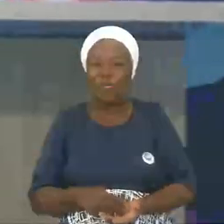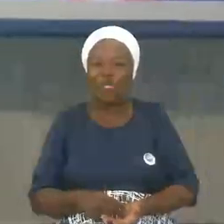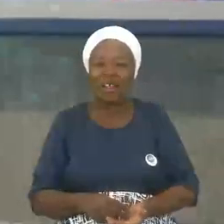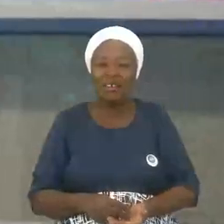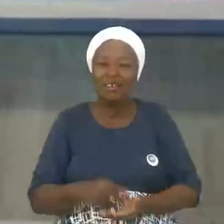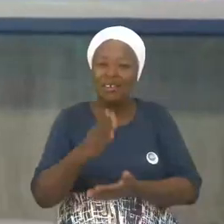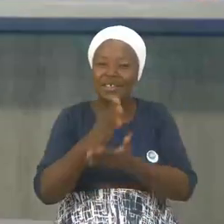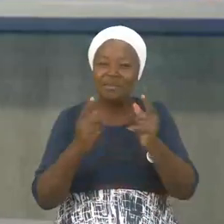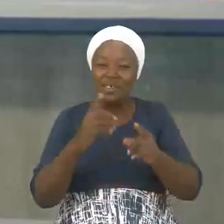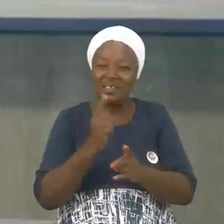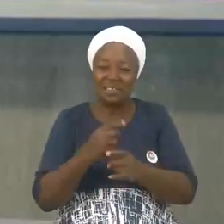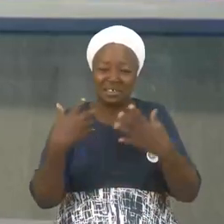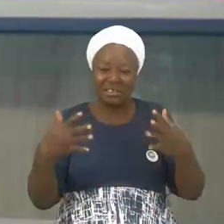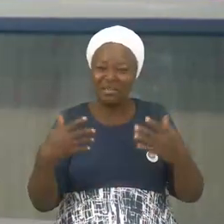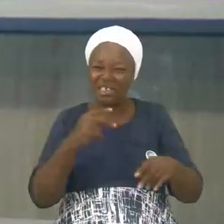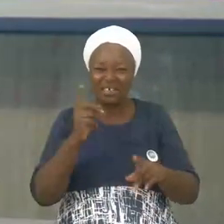levée.